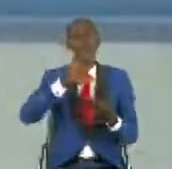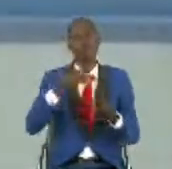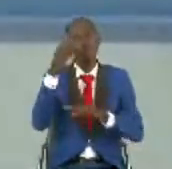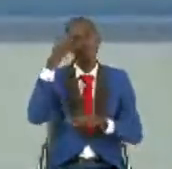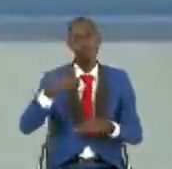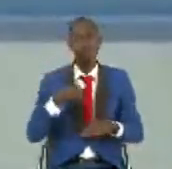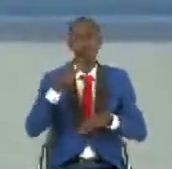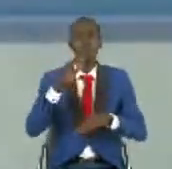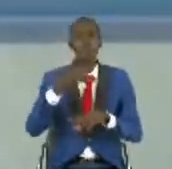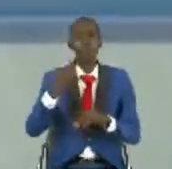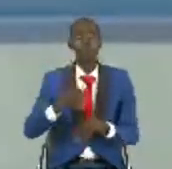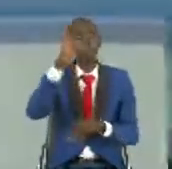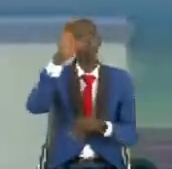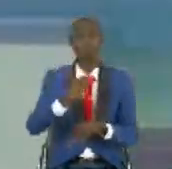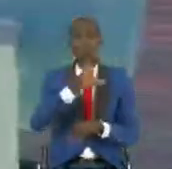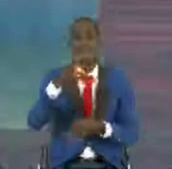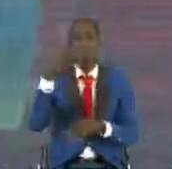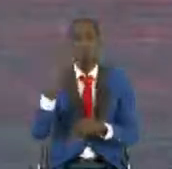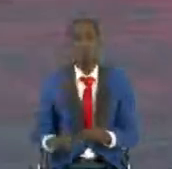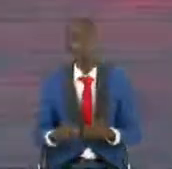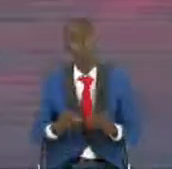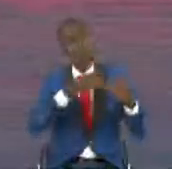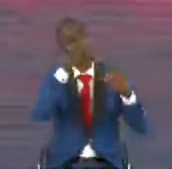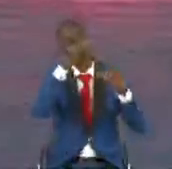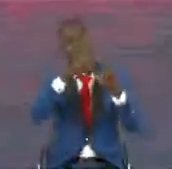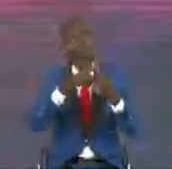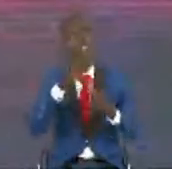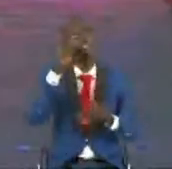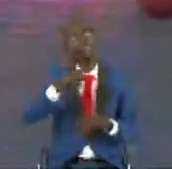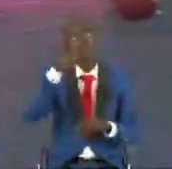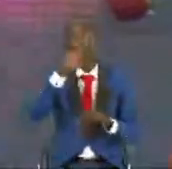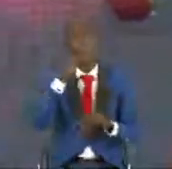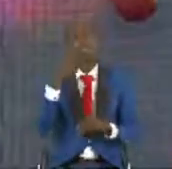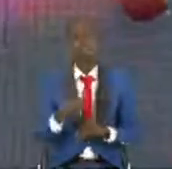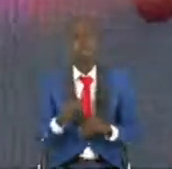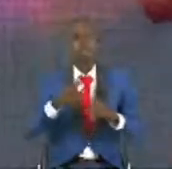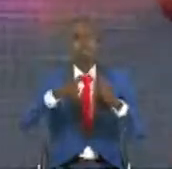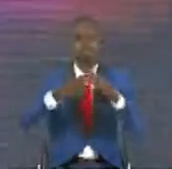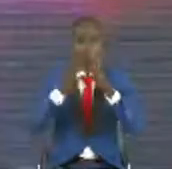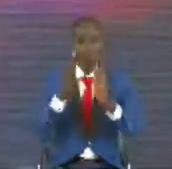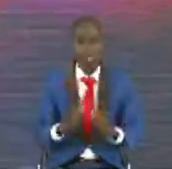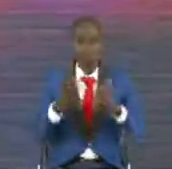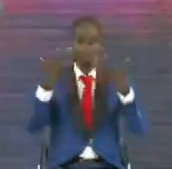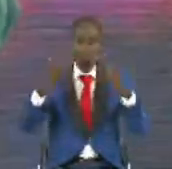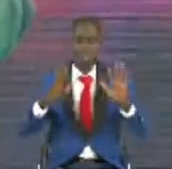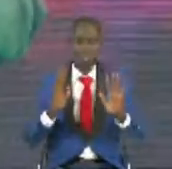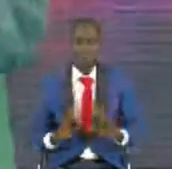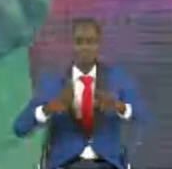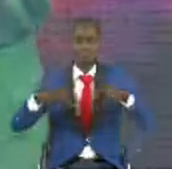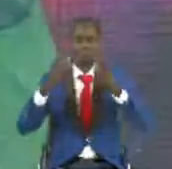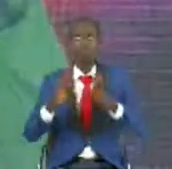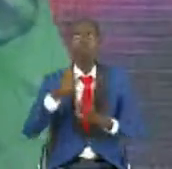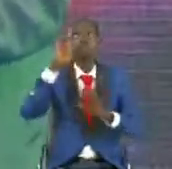la croix du calvaire. Oui, je crois. C'est toi l'auteur. C'est toi le consommateur. C'est toi le pourvoyeur. Et tu m'as